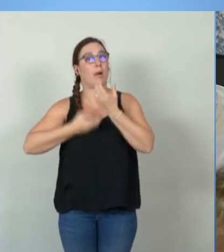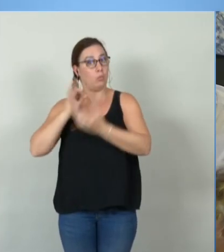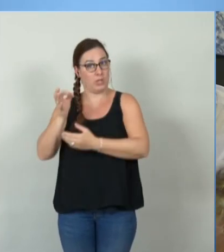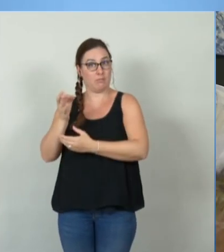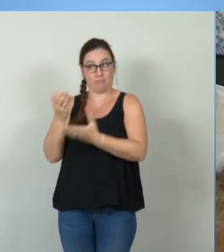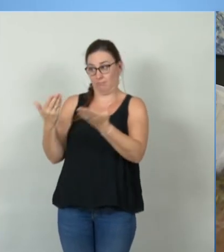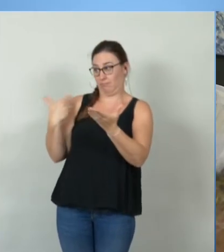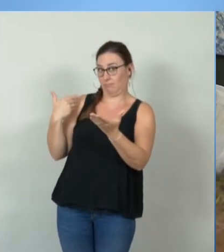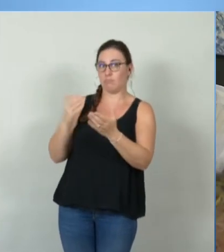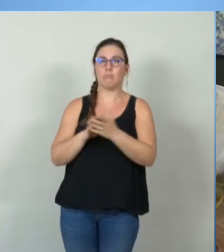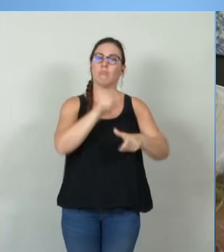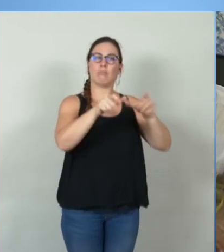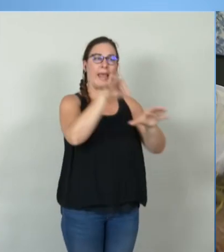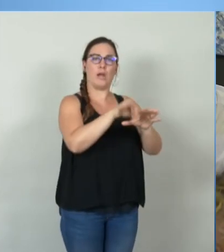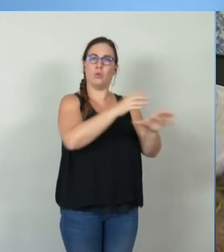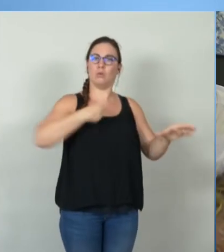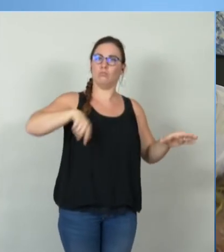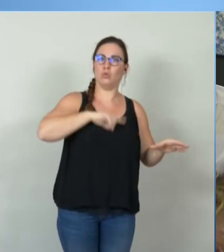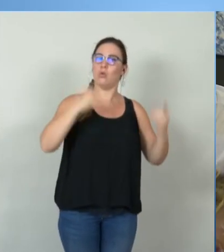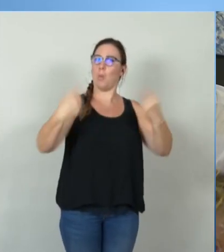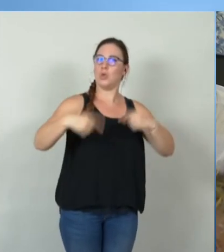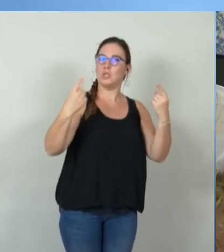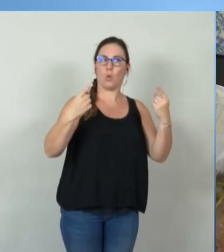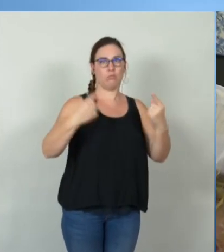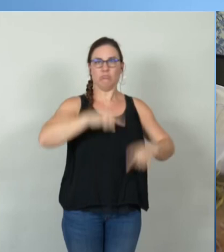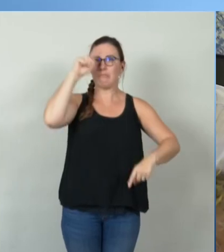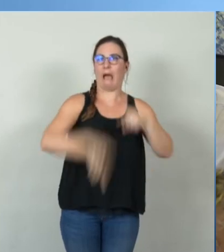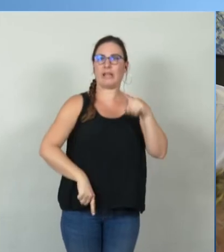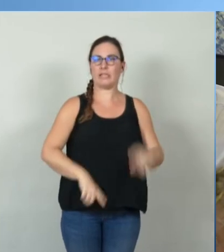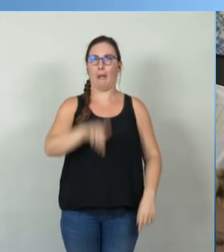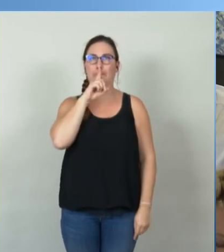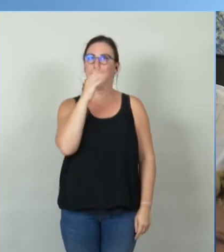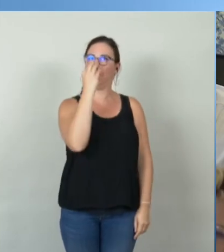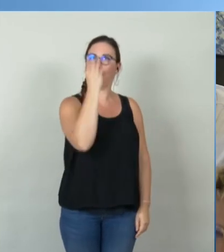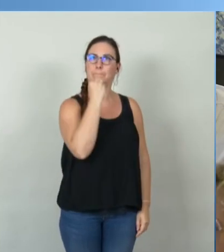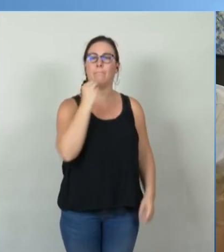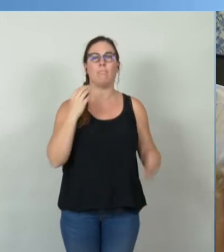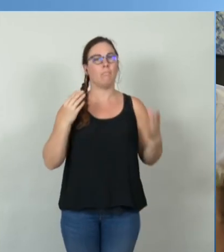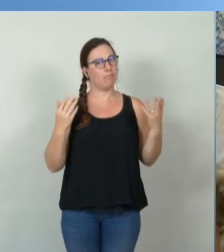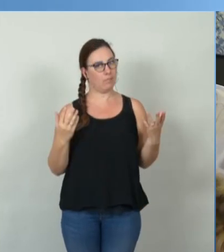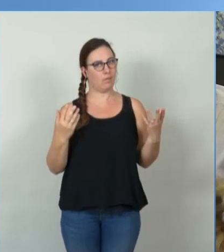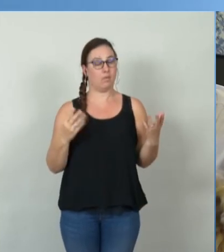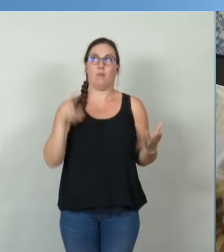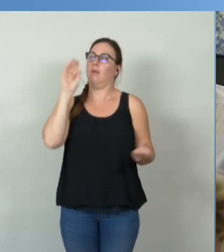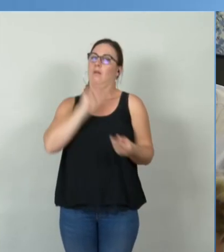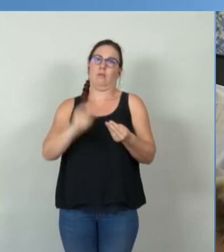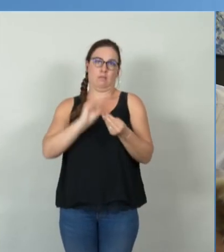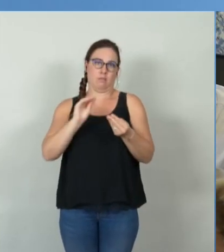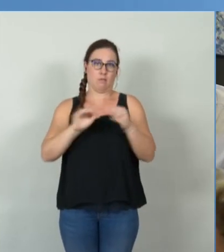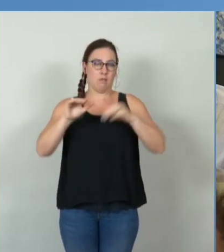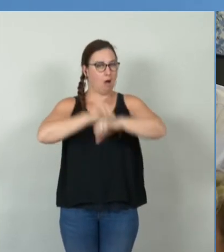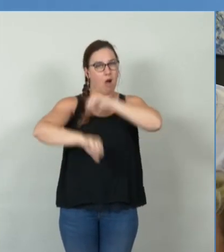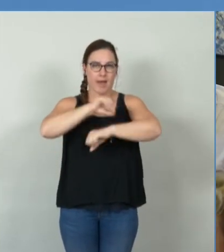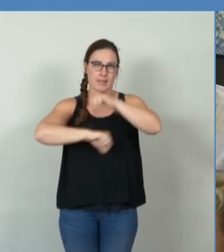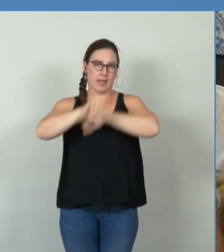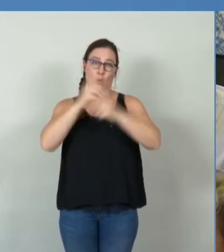et que les élus d'opposition n'ont pas la possibilité de le faire ce qui est tout de même une organisation de la